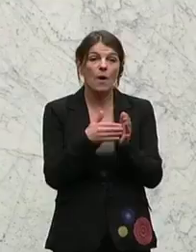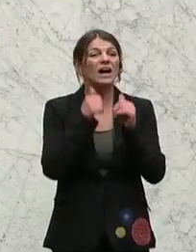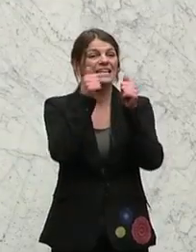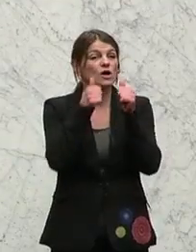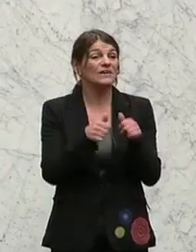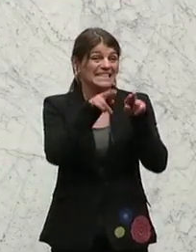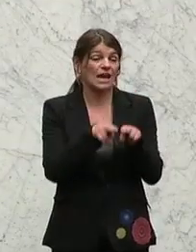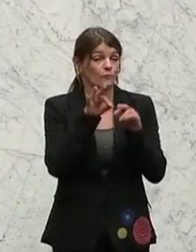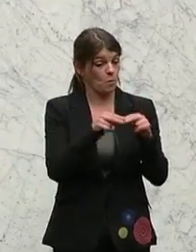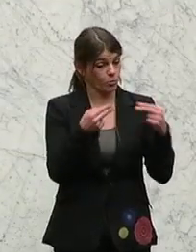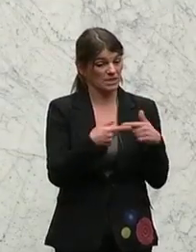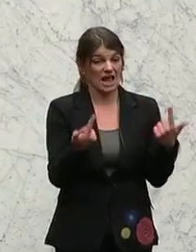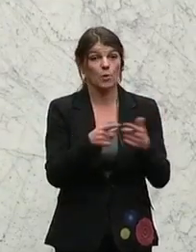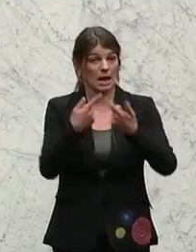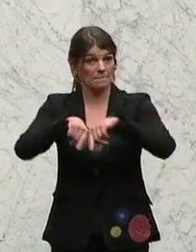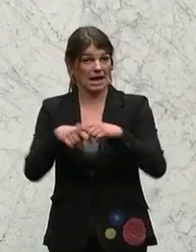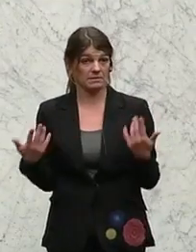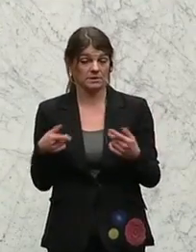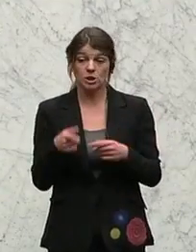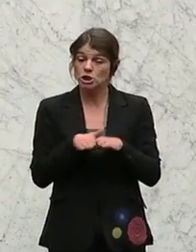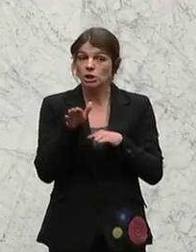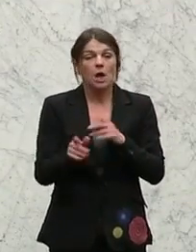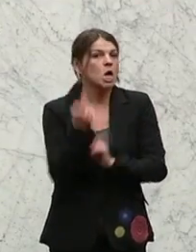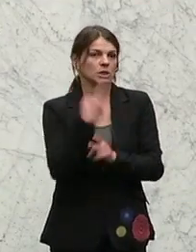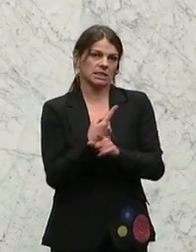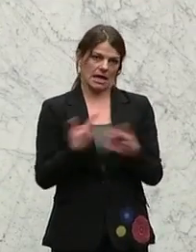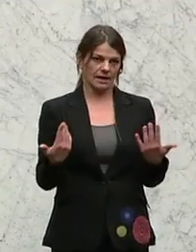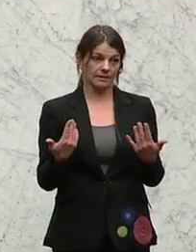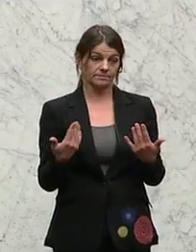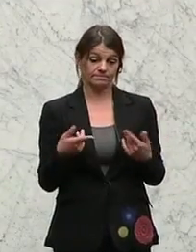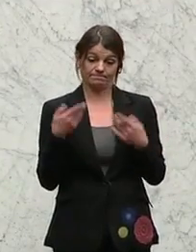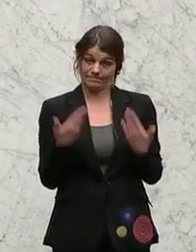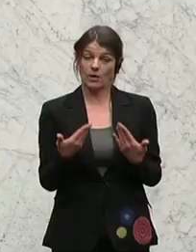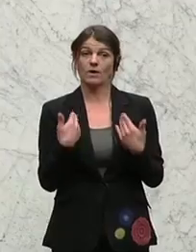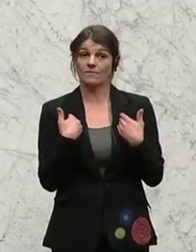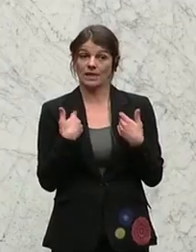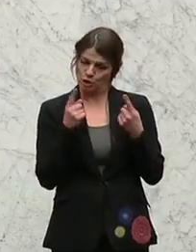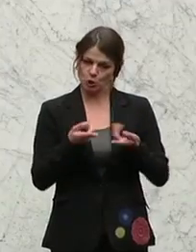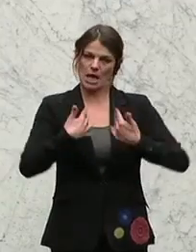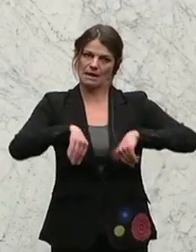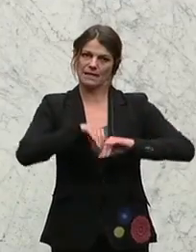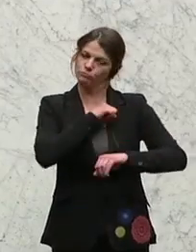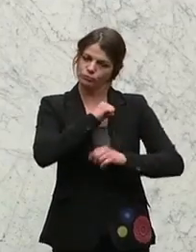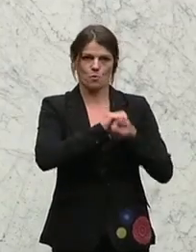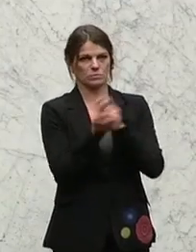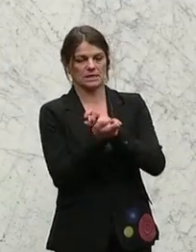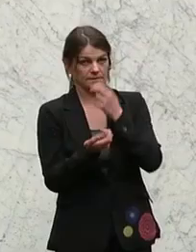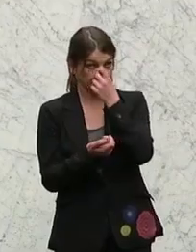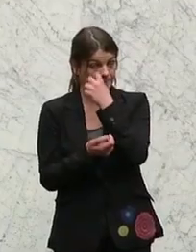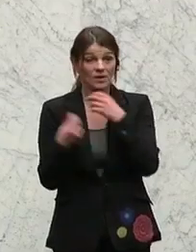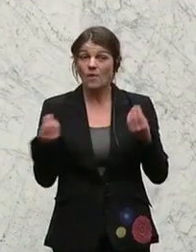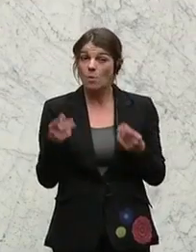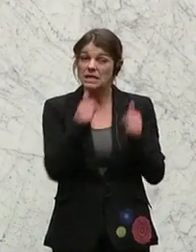Gemeinden. Ein längst überfälliger Schritt, den wir in dieser Form auch gemeinsam umsetzen sollten. Denn